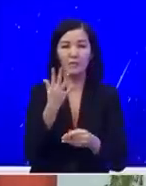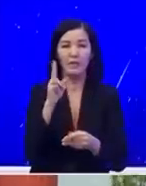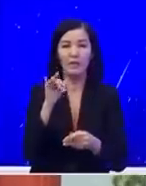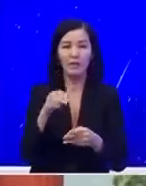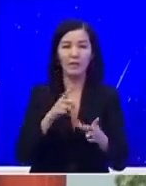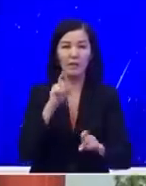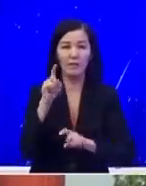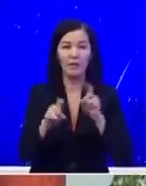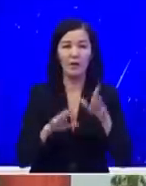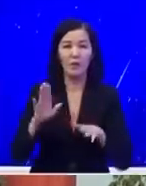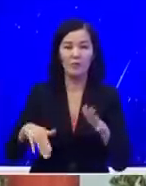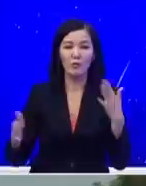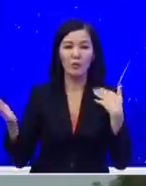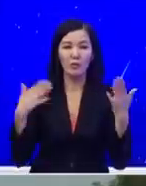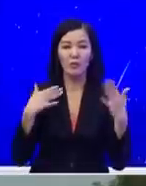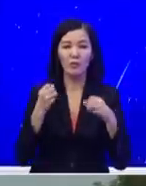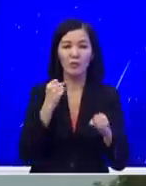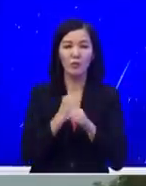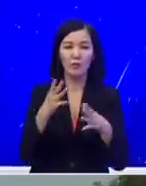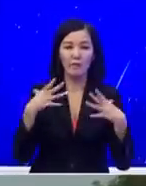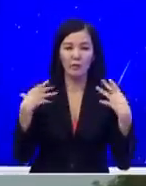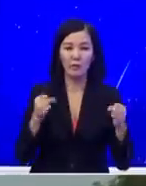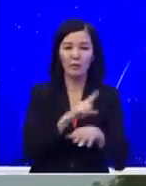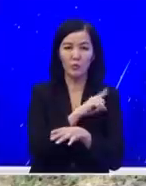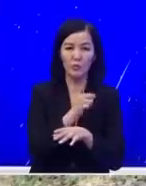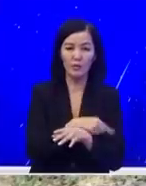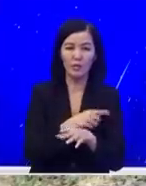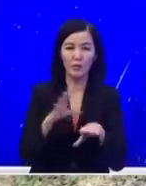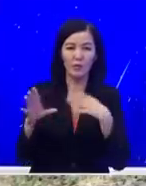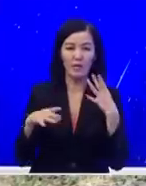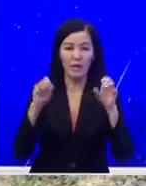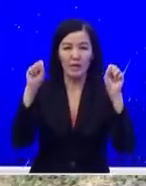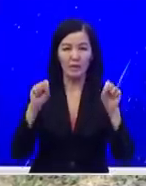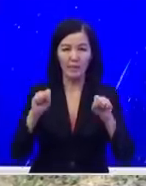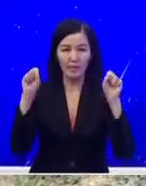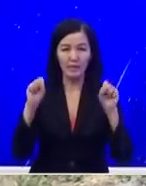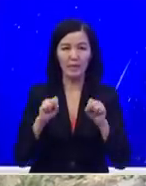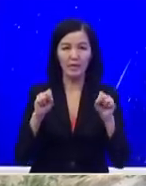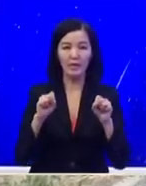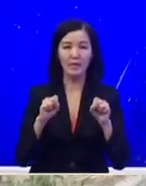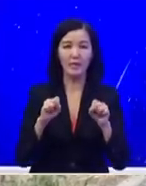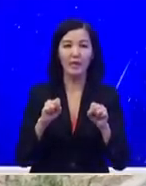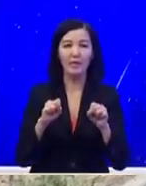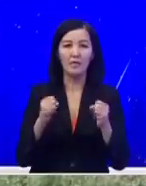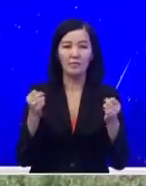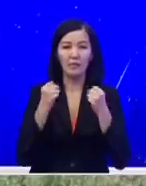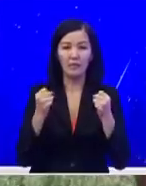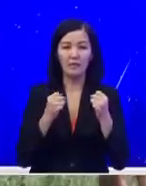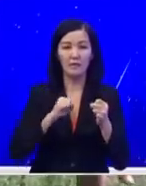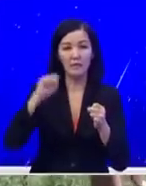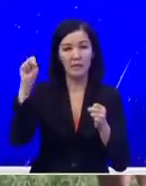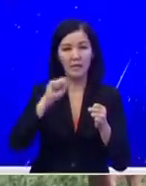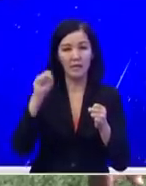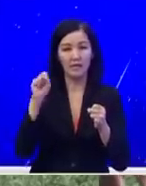5 километров. После упражнений идут строго на физическую силу. Это подтягивания на турнике, брусьях и, конечно, работа со спортивными